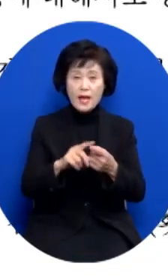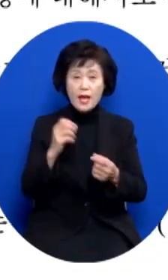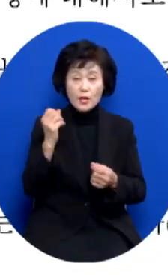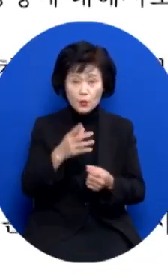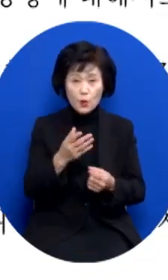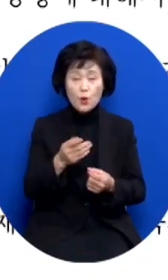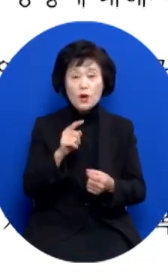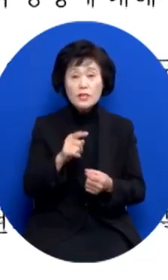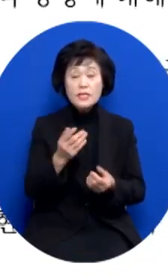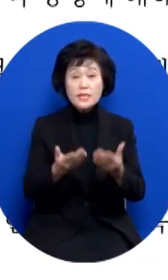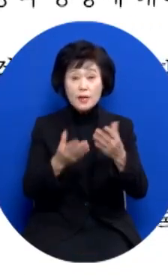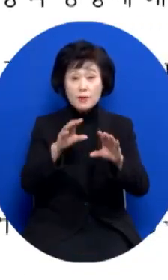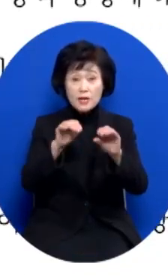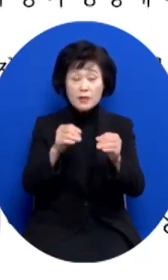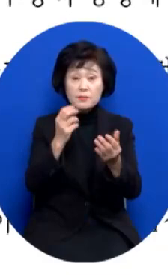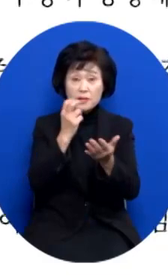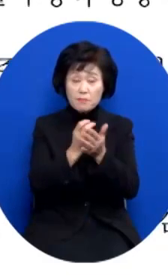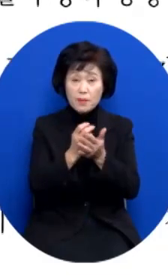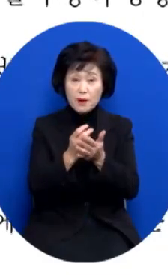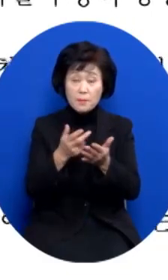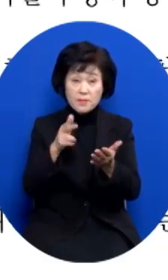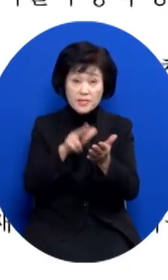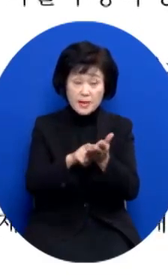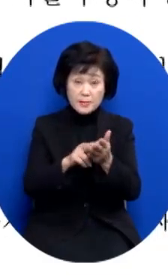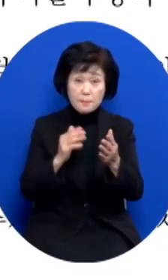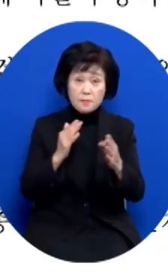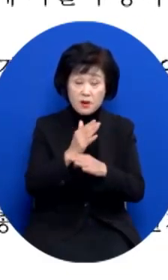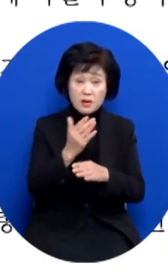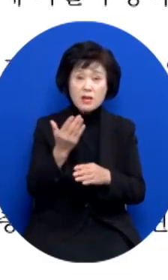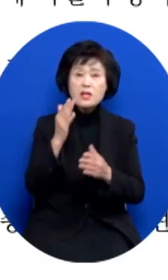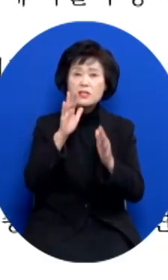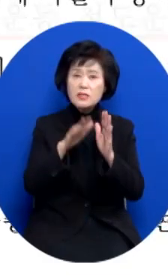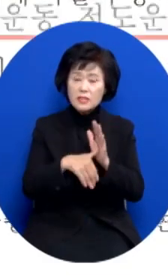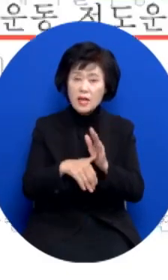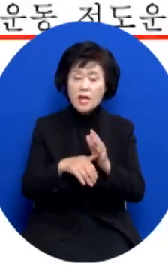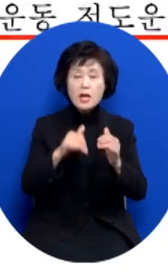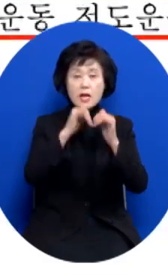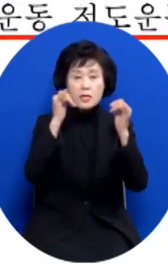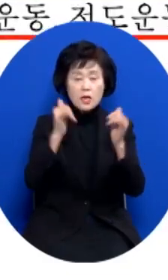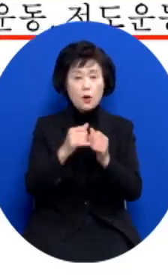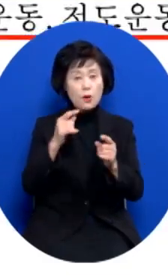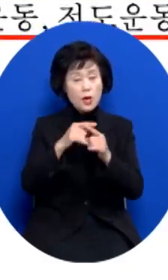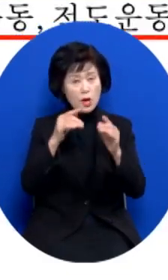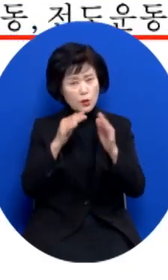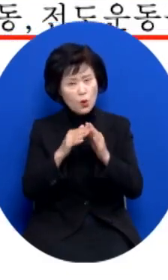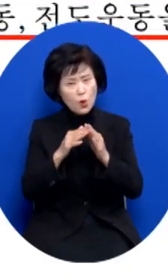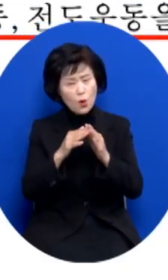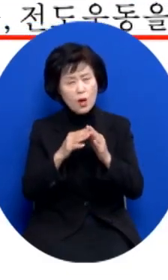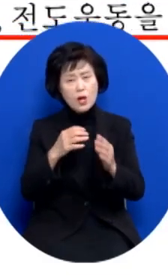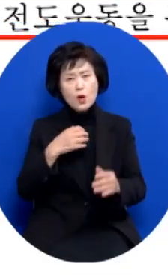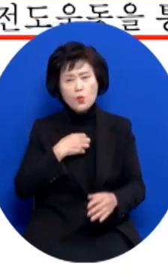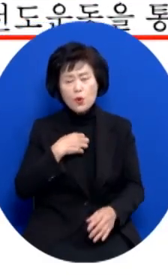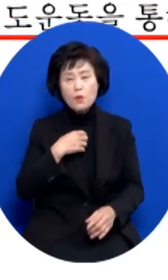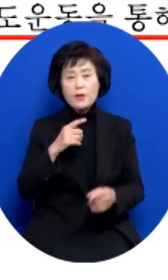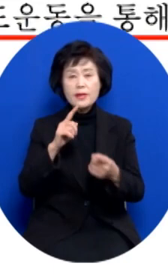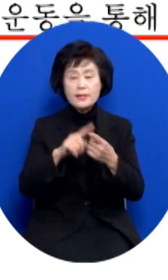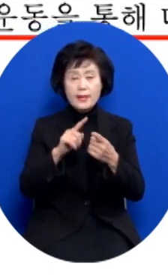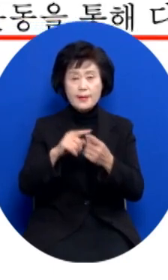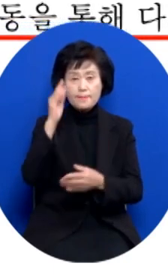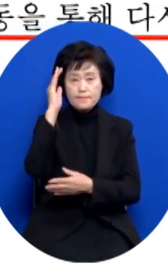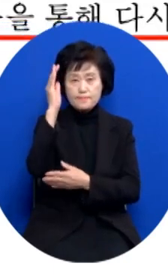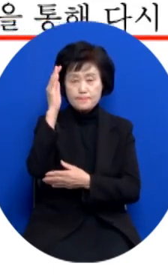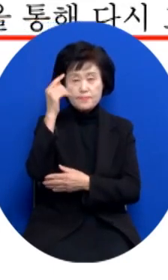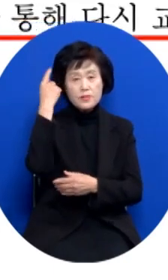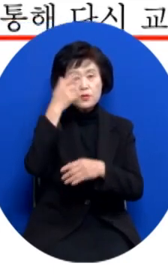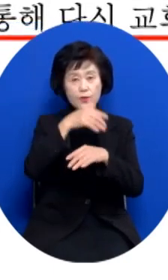포괄적 차별금지법이 통과됐을 경우 사회와 한국교회에 미칠 영향 등에 대해 강의할 예정입니다 세종시